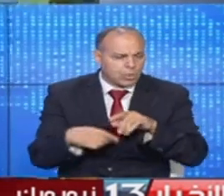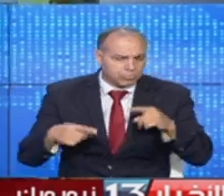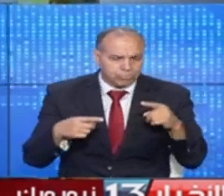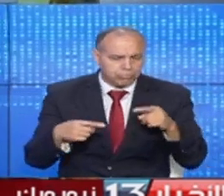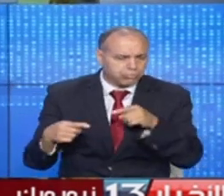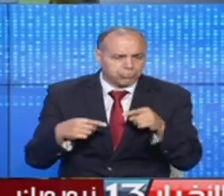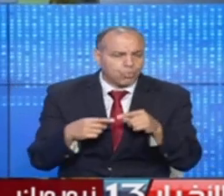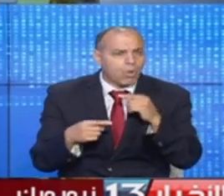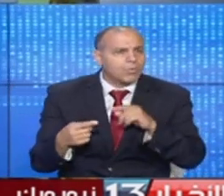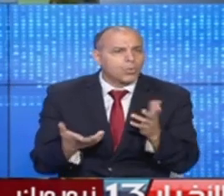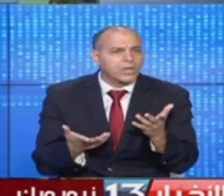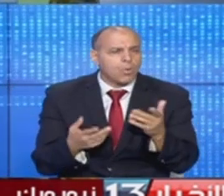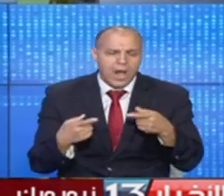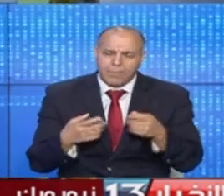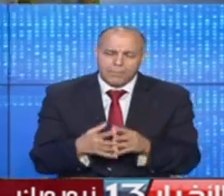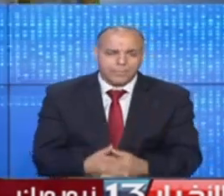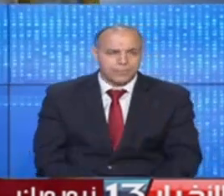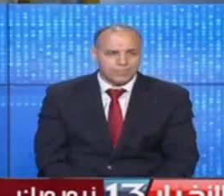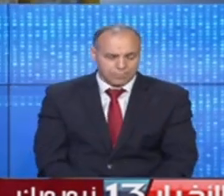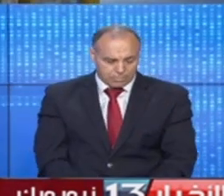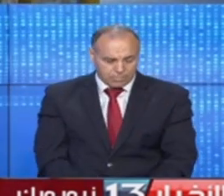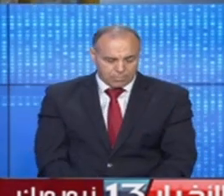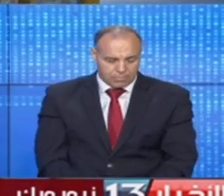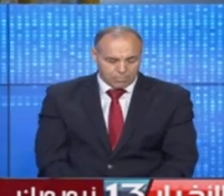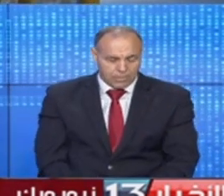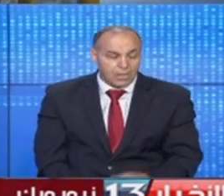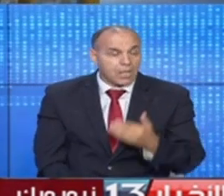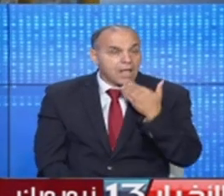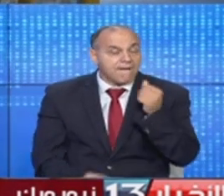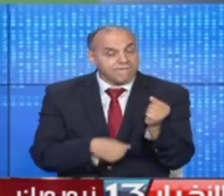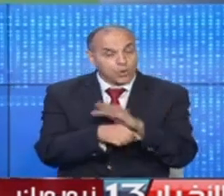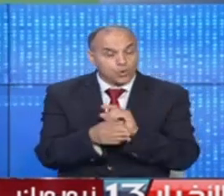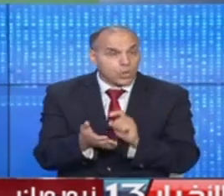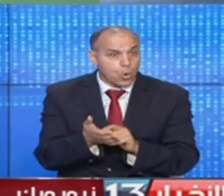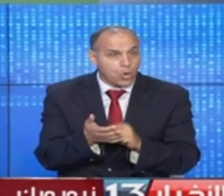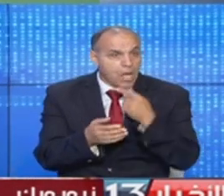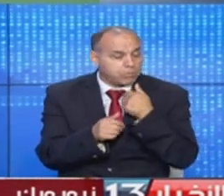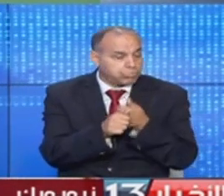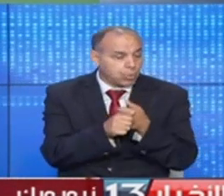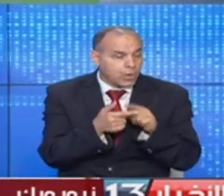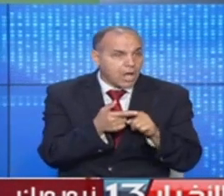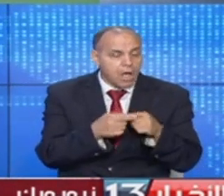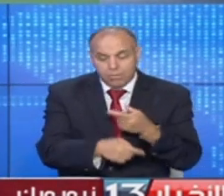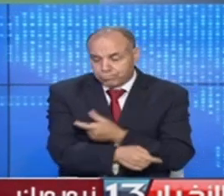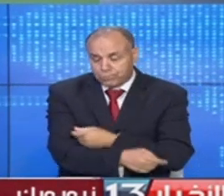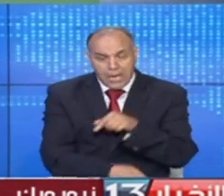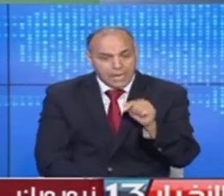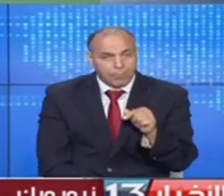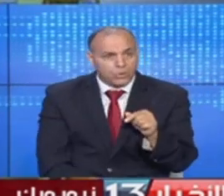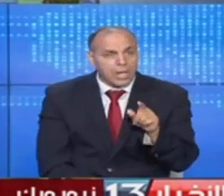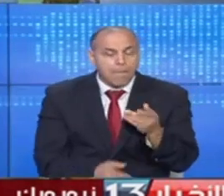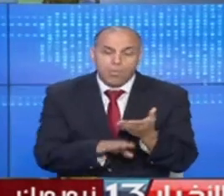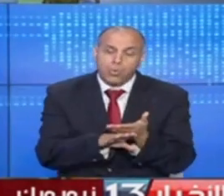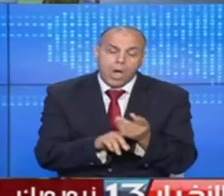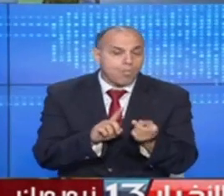ها الخلافات والصراعات والحروب ففيما سيكون فيروس كورونا وتبعاته واللقاح الضروري واحدا من